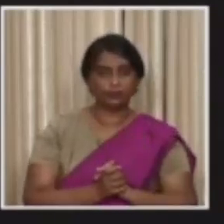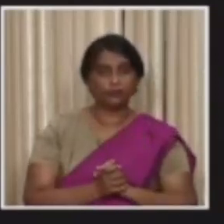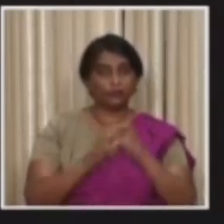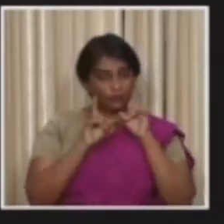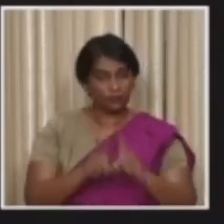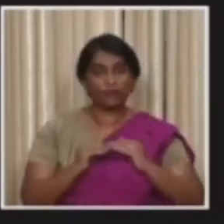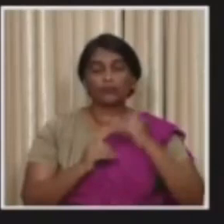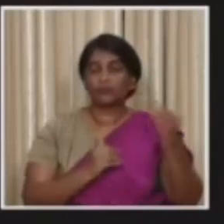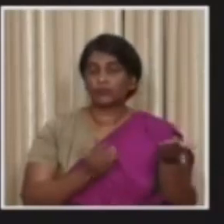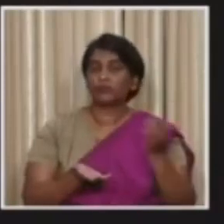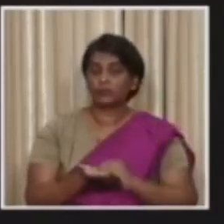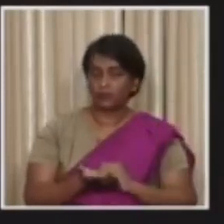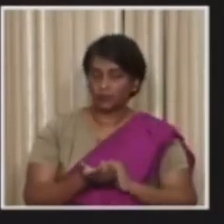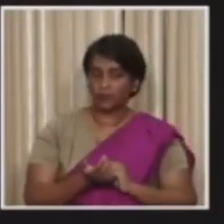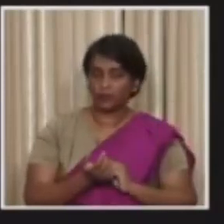ඊට පස්සේ ආයේ